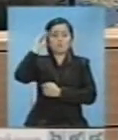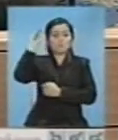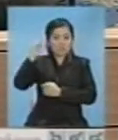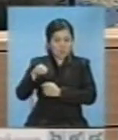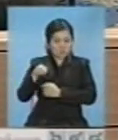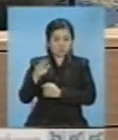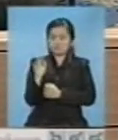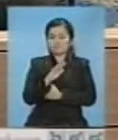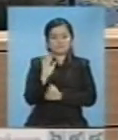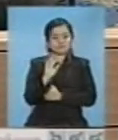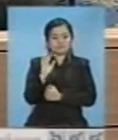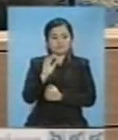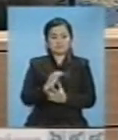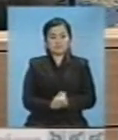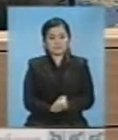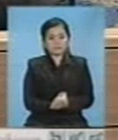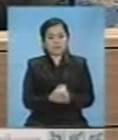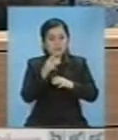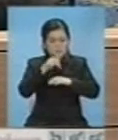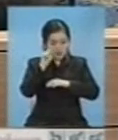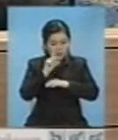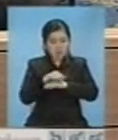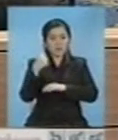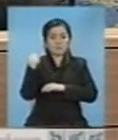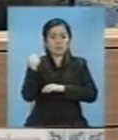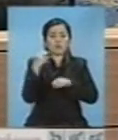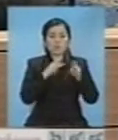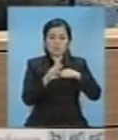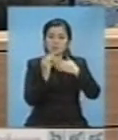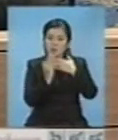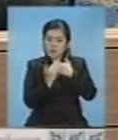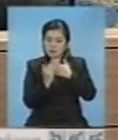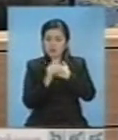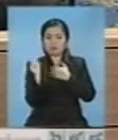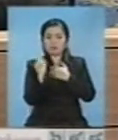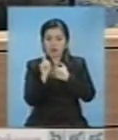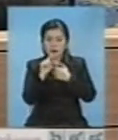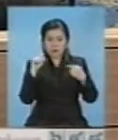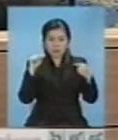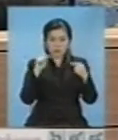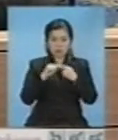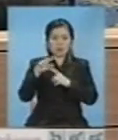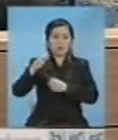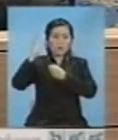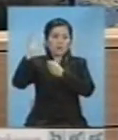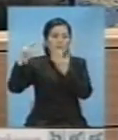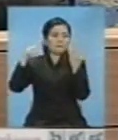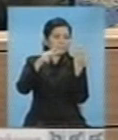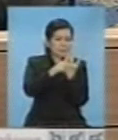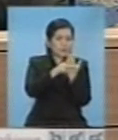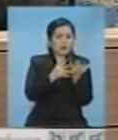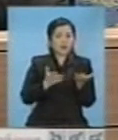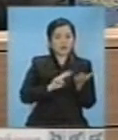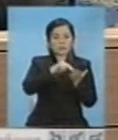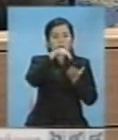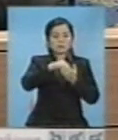ช้ไม่ได้ท่านประธานต้องมีวิธีการในการตำหนิสมาชิกซึ่งขัดจังหวะและมีพฤติกรรมที่ไม่เหมาะสมเหล่านี้ครับ